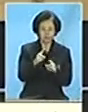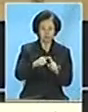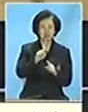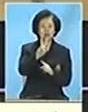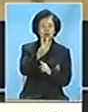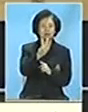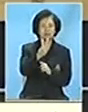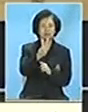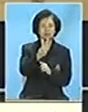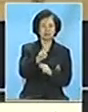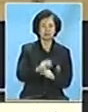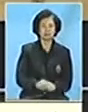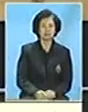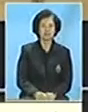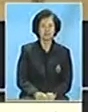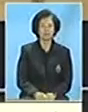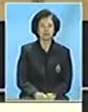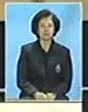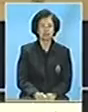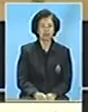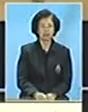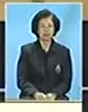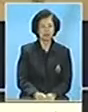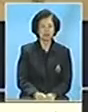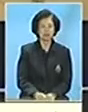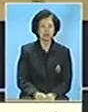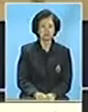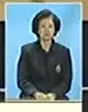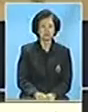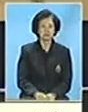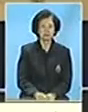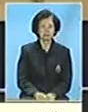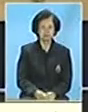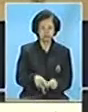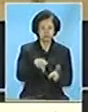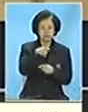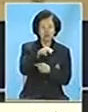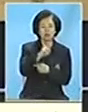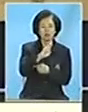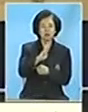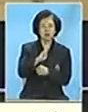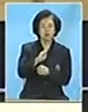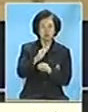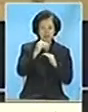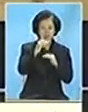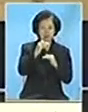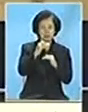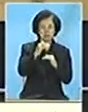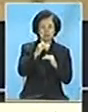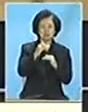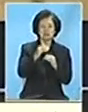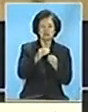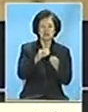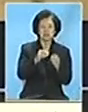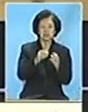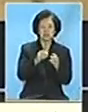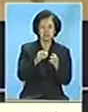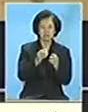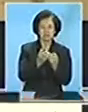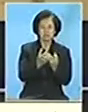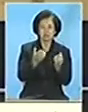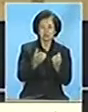ร่างพระราชบัญญัติกำหนด ภาระในอสังหาริมทรัพย์เพื่อกิจการขนส่งมว